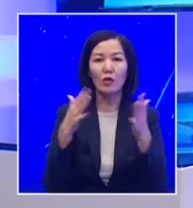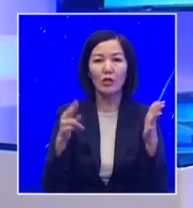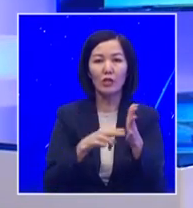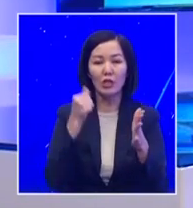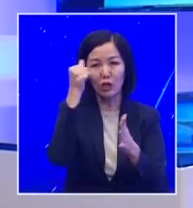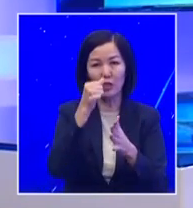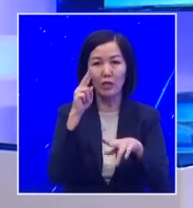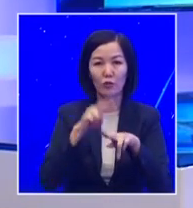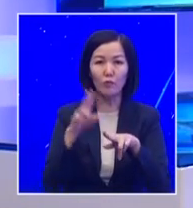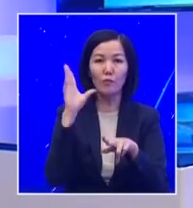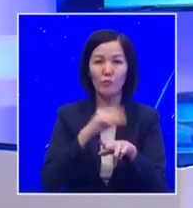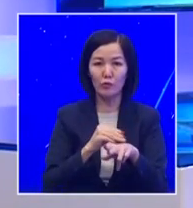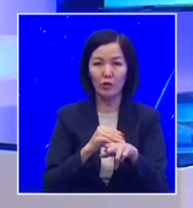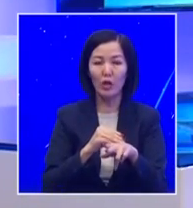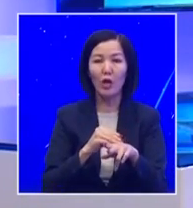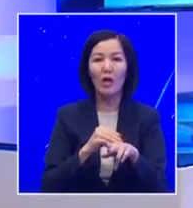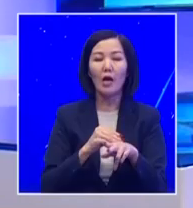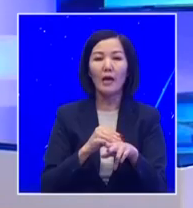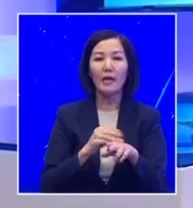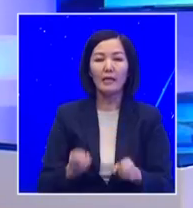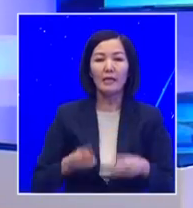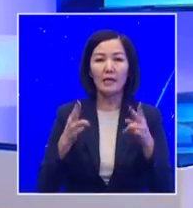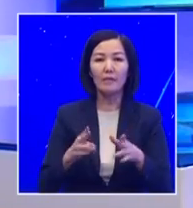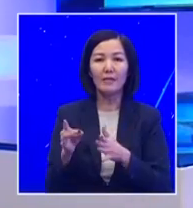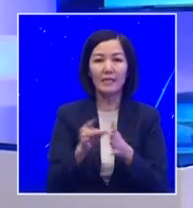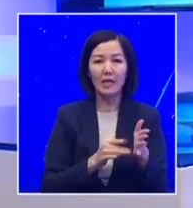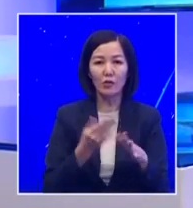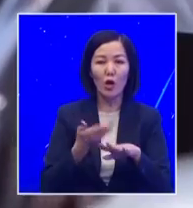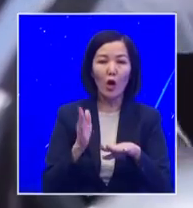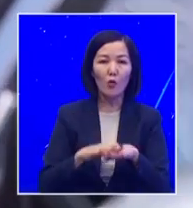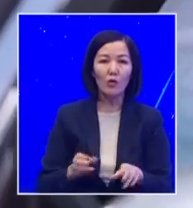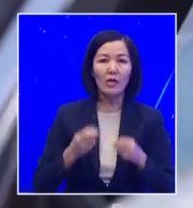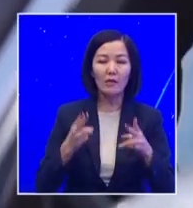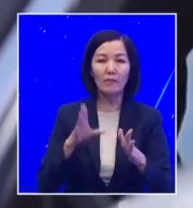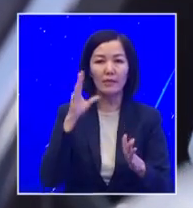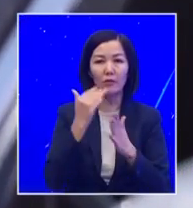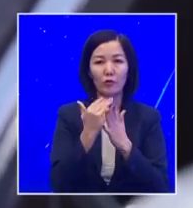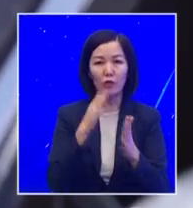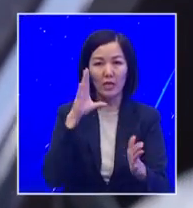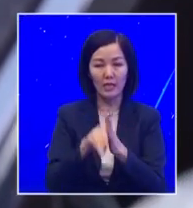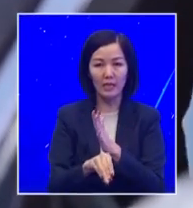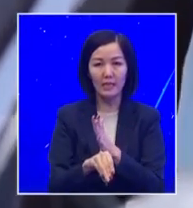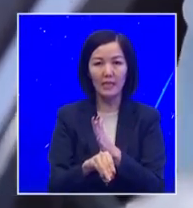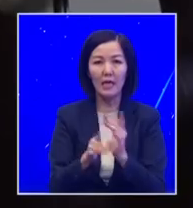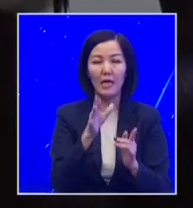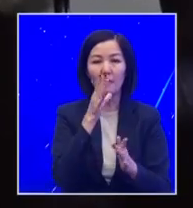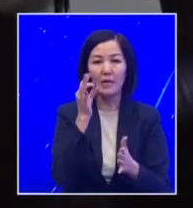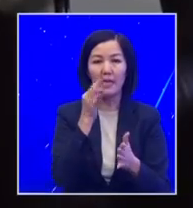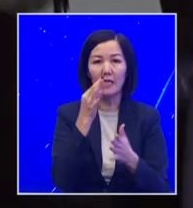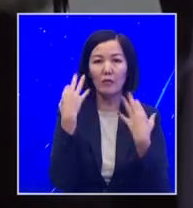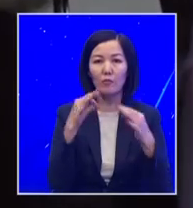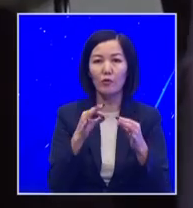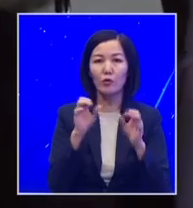жылға дейін бас бостандығынан айырылады. Яғни, бұл қылмыс автоматты түрде ауыр қылмыс түріне енгізілді. Олар мерзімінен бұрын босап